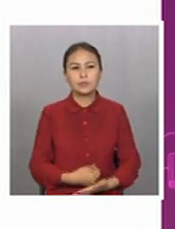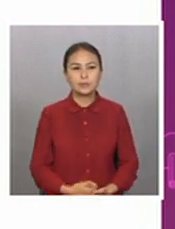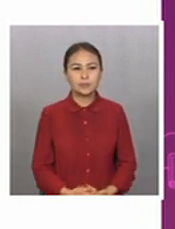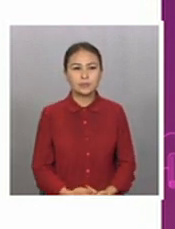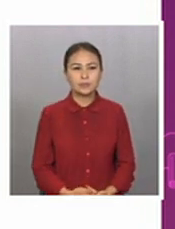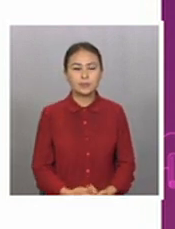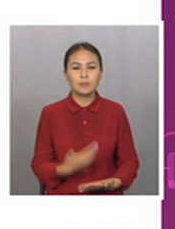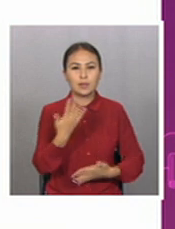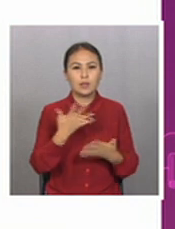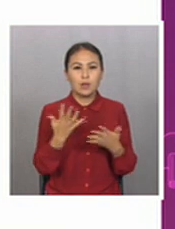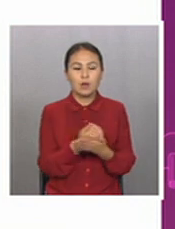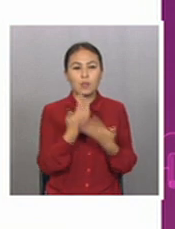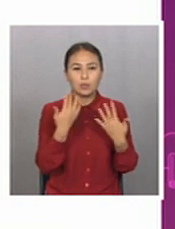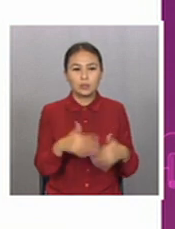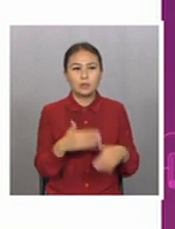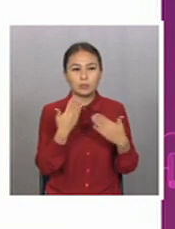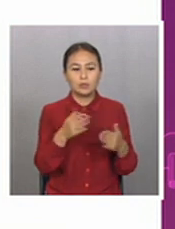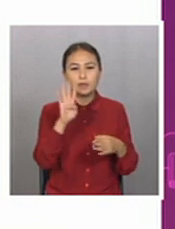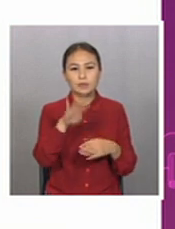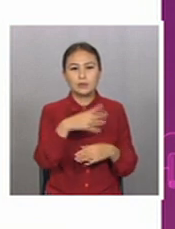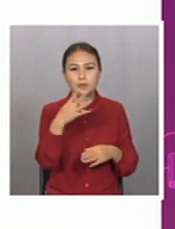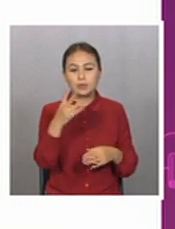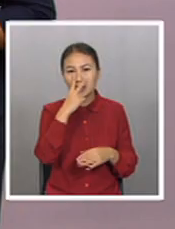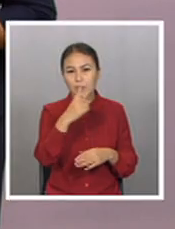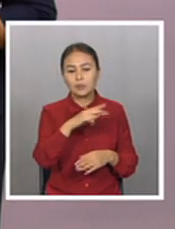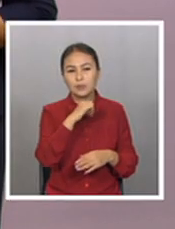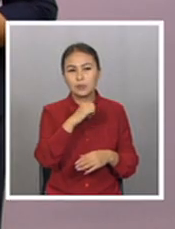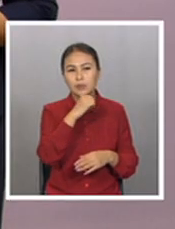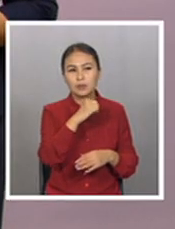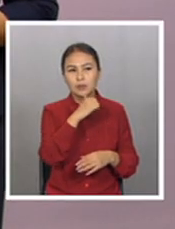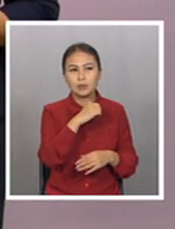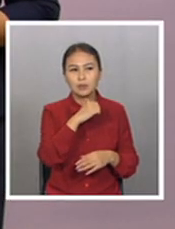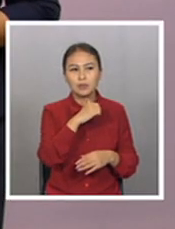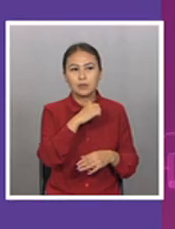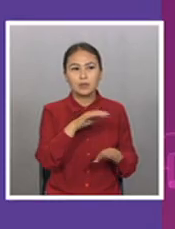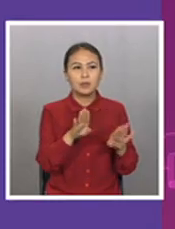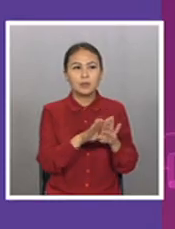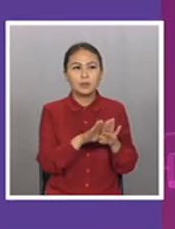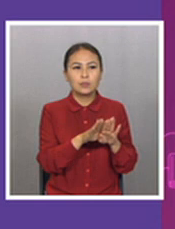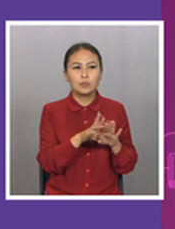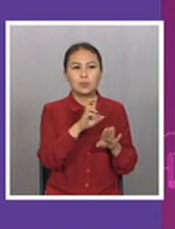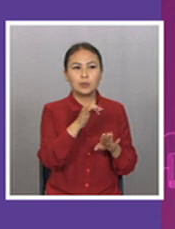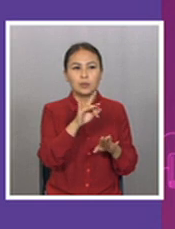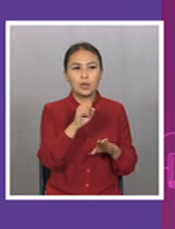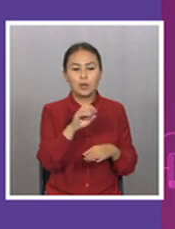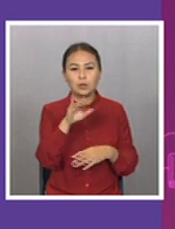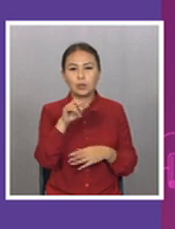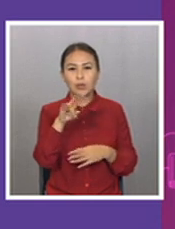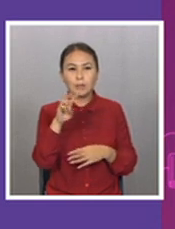Тауып болсақ, оны кестеге салып көрейік. Бұйра тұлымы,